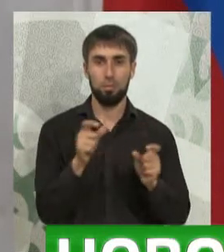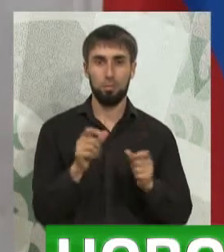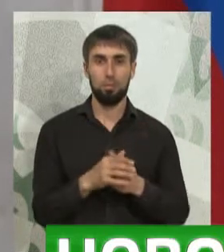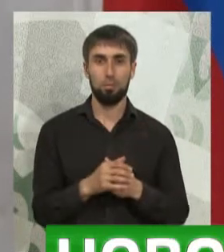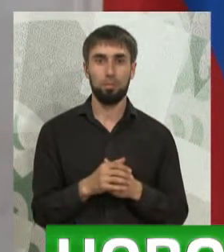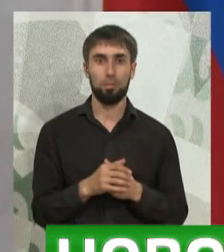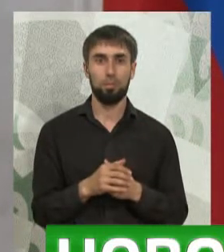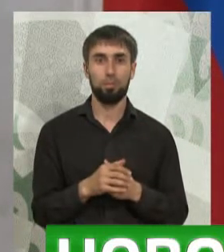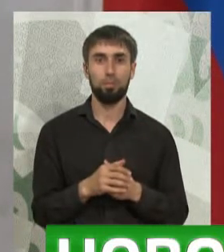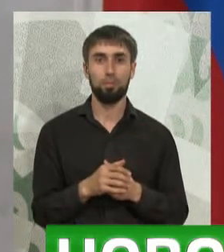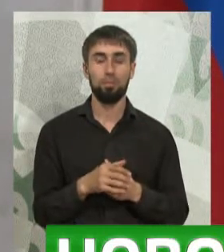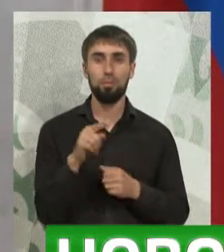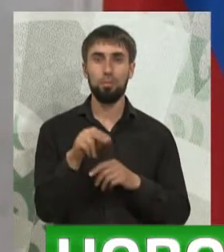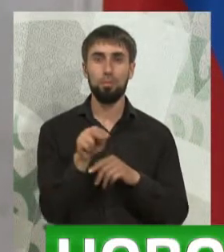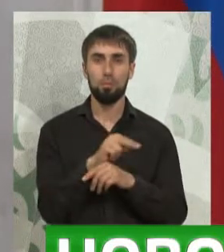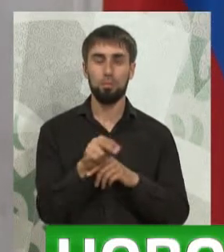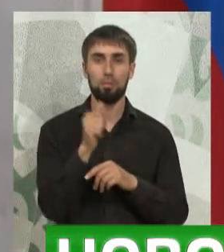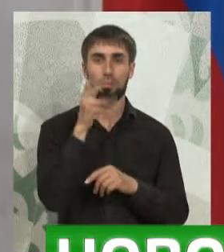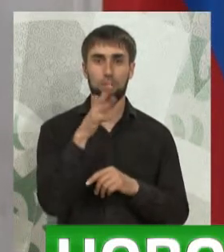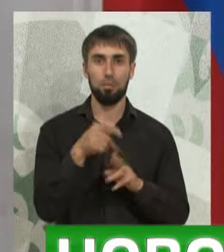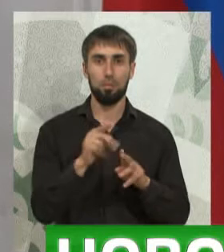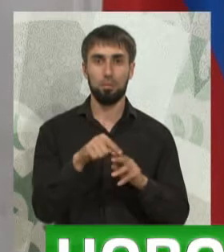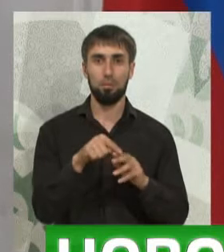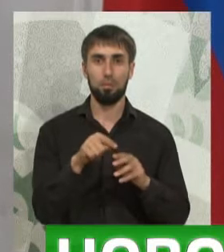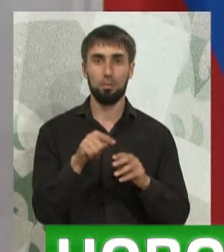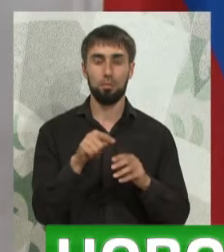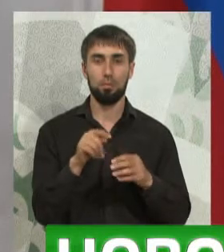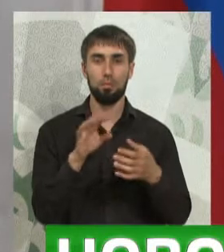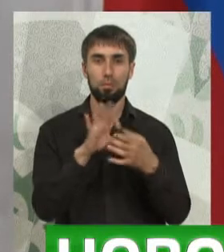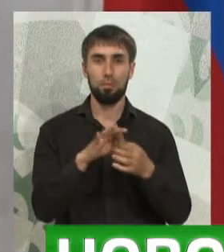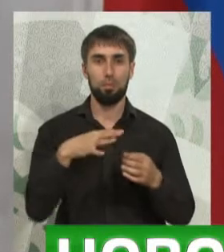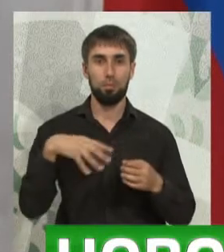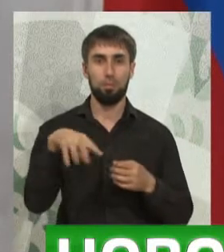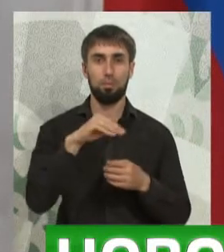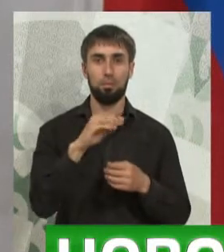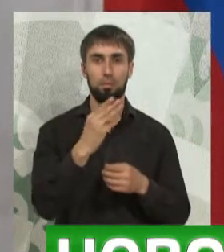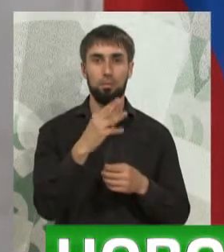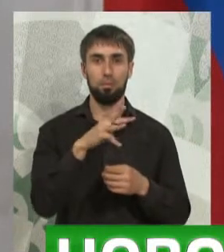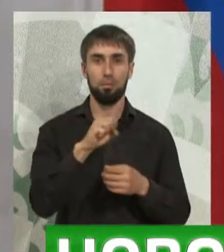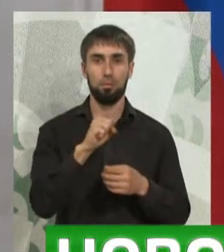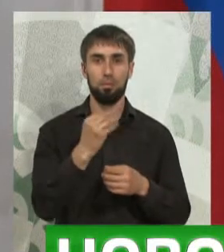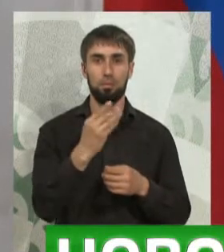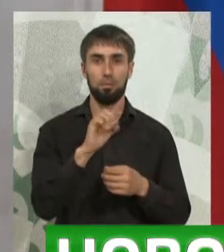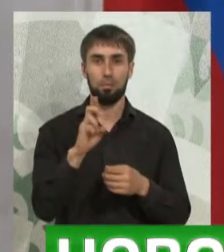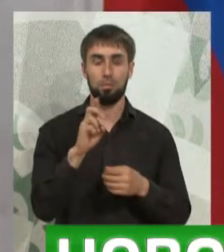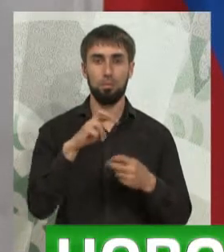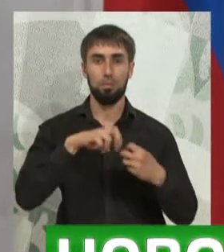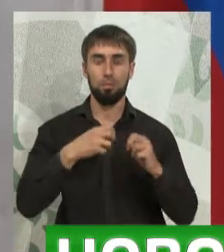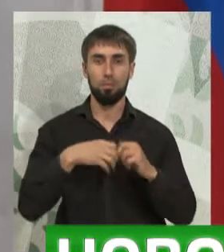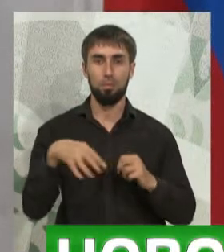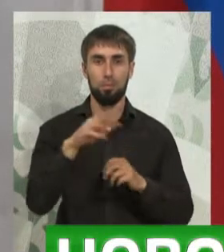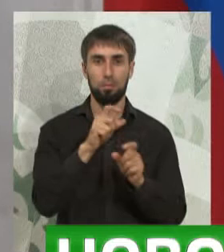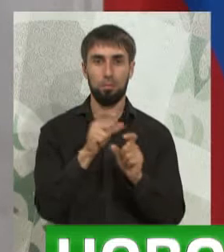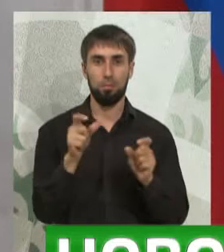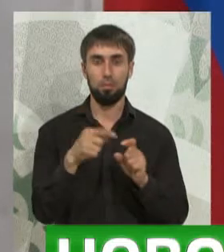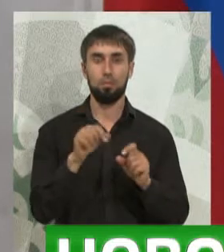поправка, которая затрагивает весь масштаб, глобальную проблему всего человечества. Туда